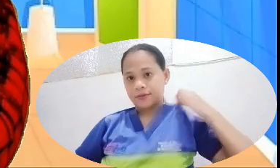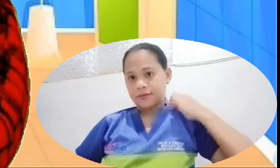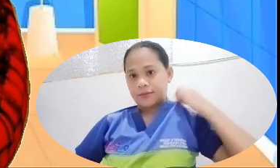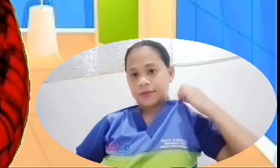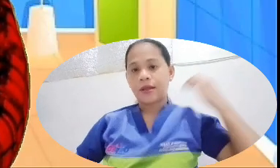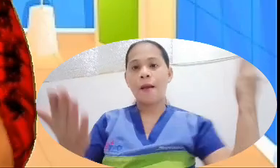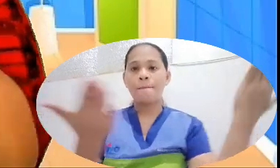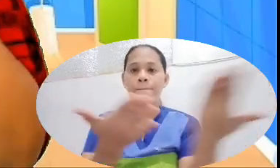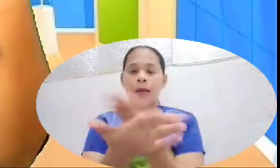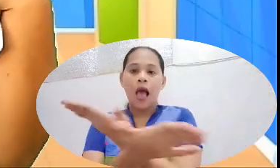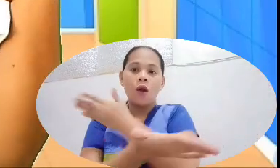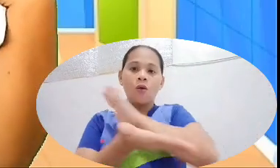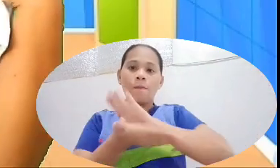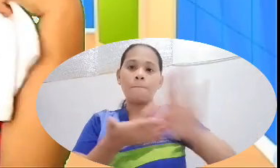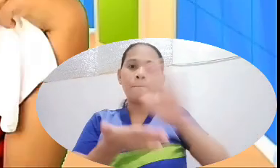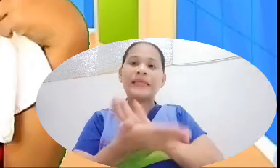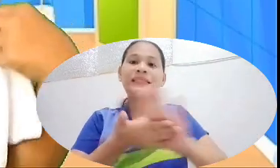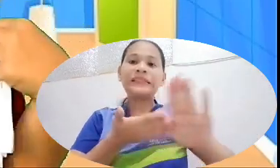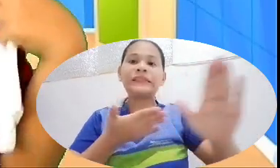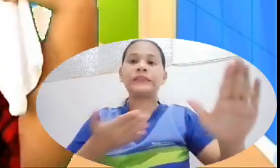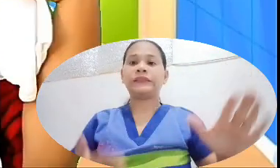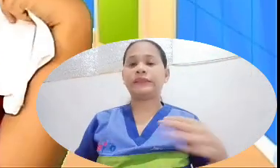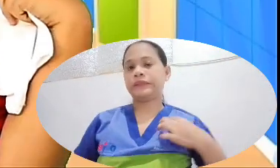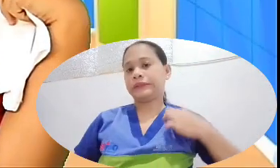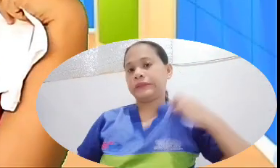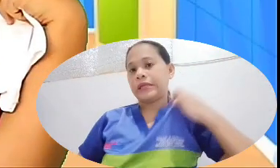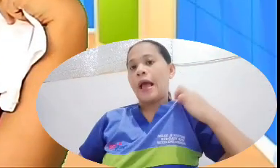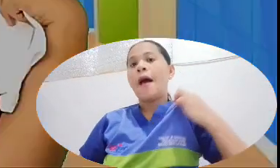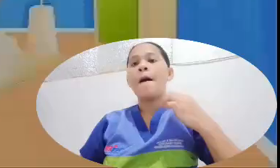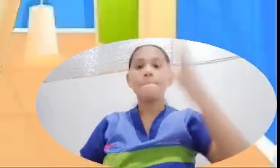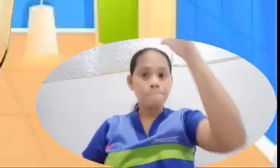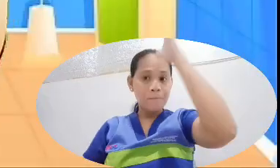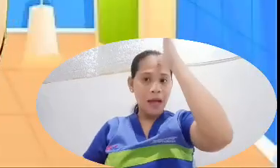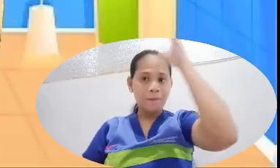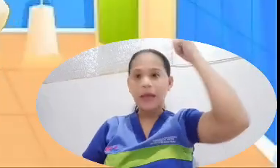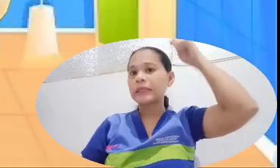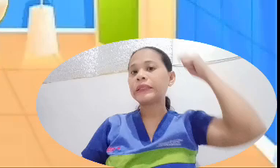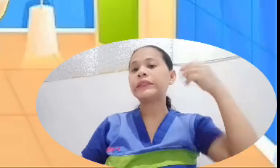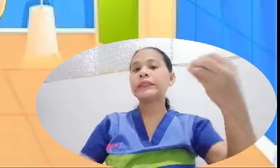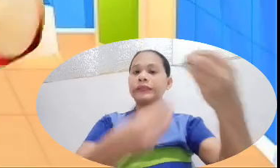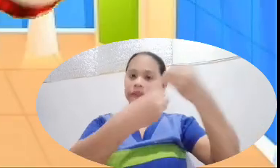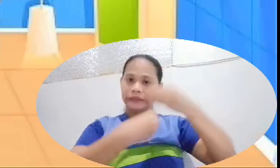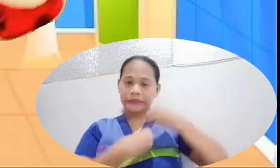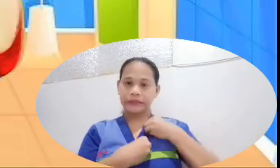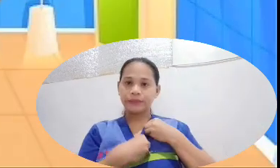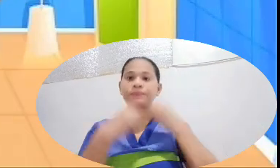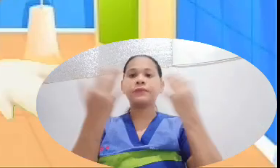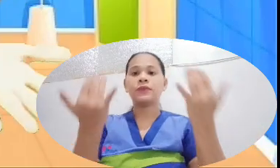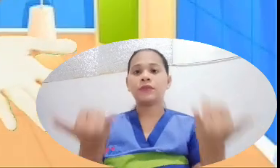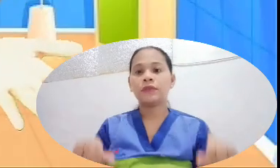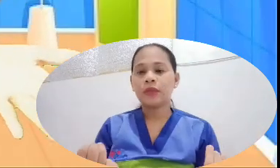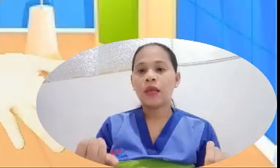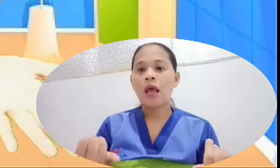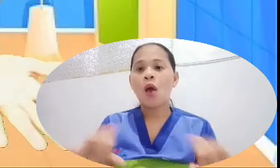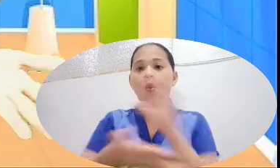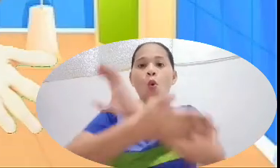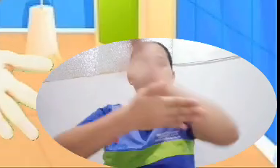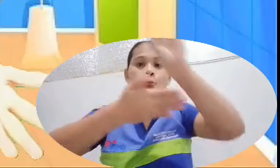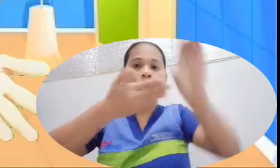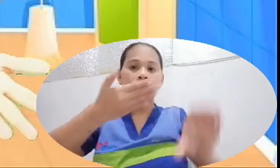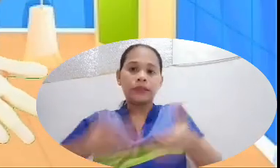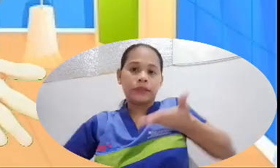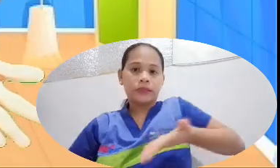na damit na bigay ni tatay. At ngayon, kumpleto na ang gamit